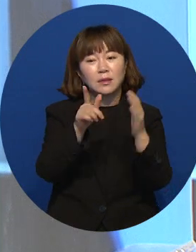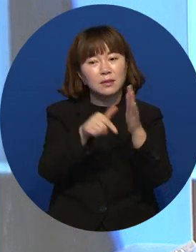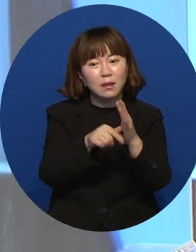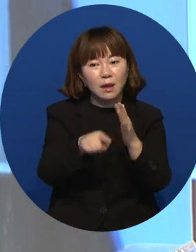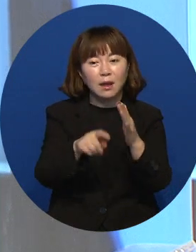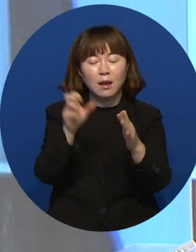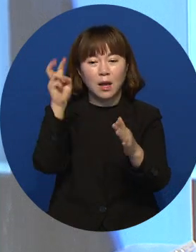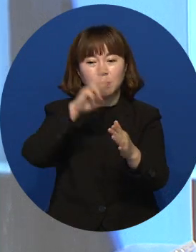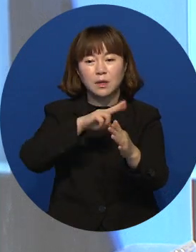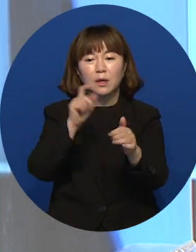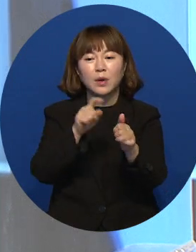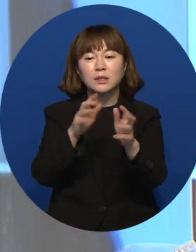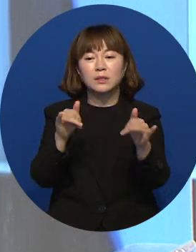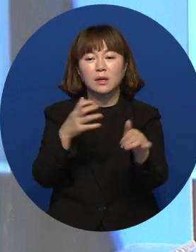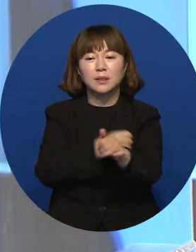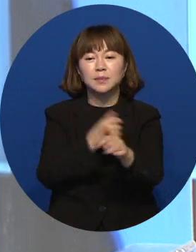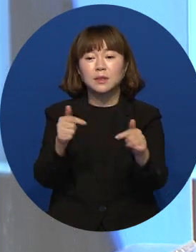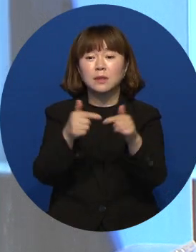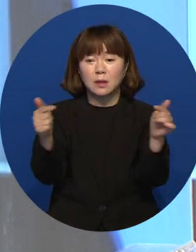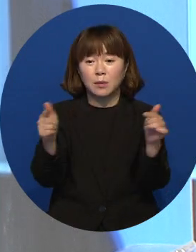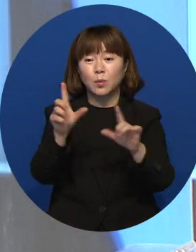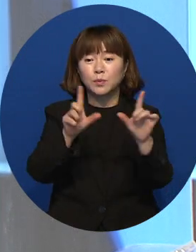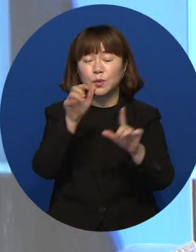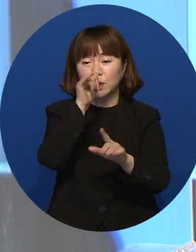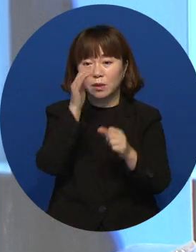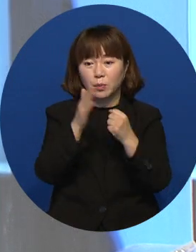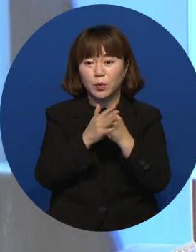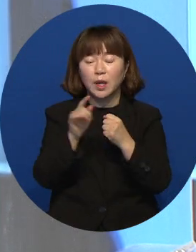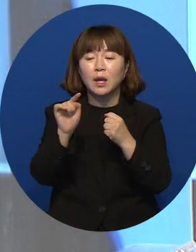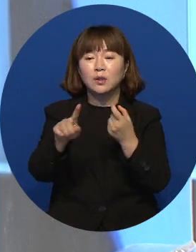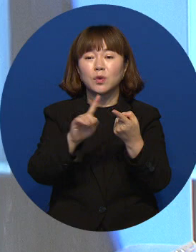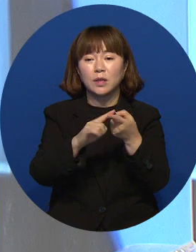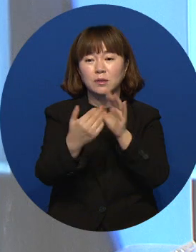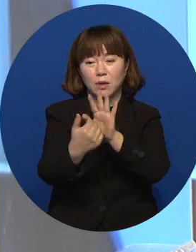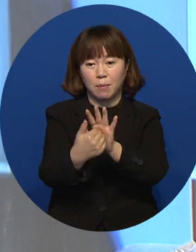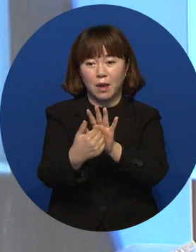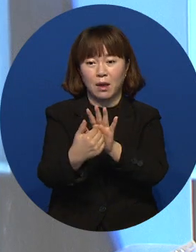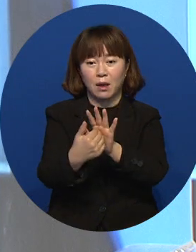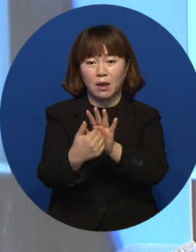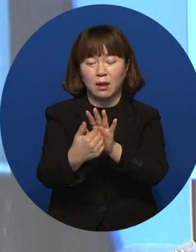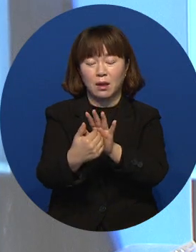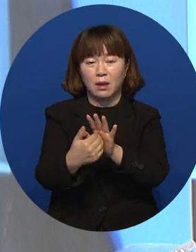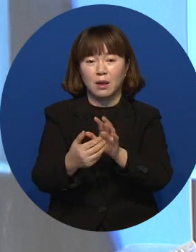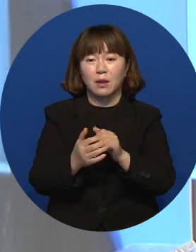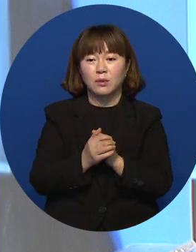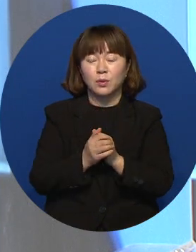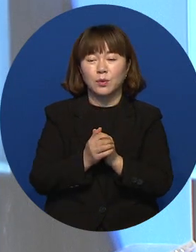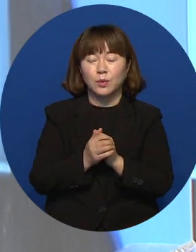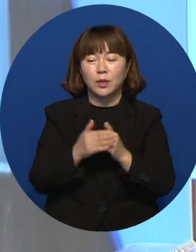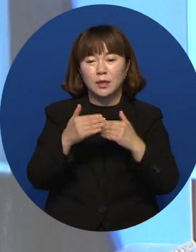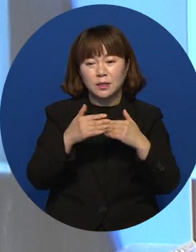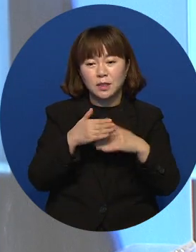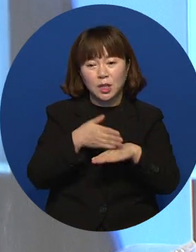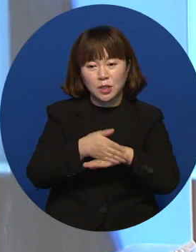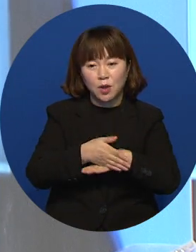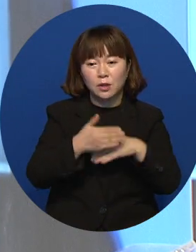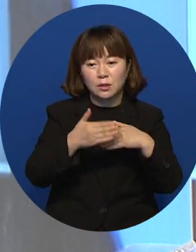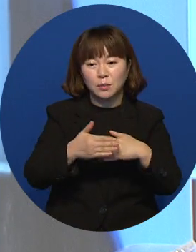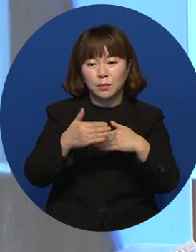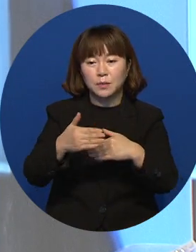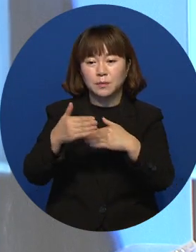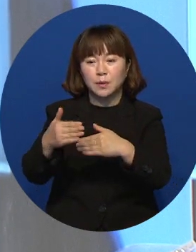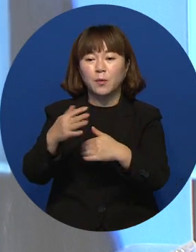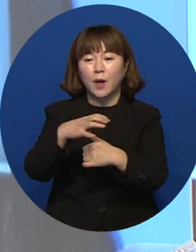보였거든요 그래서 무엇보다 중요한 것은 이런 것을 좀 그런 걸 예방하기 위해서 정 개인적으로 완화하는 것이 보다 중요한 것으로